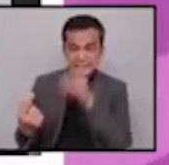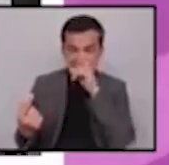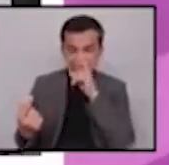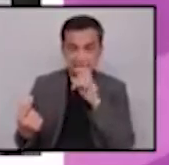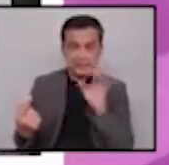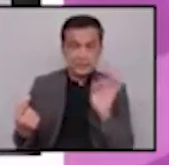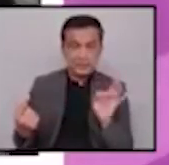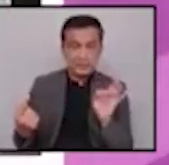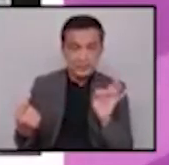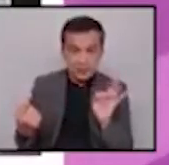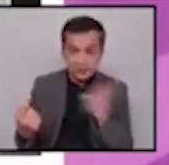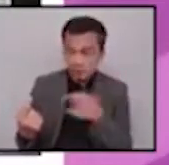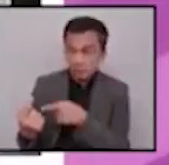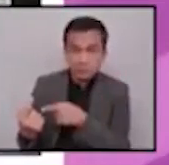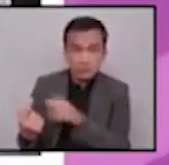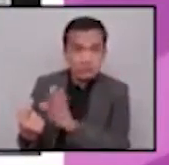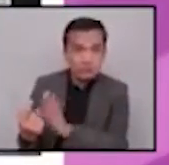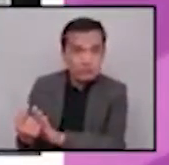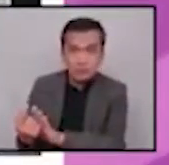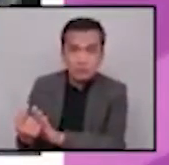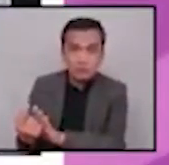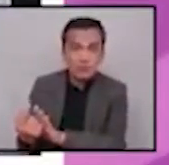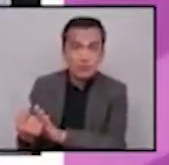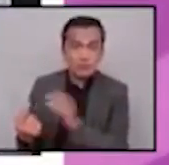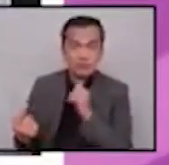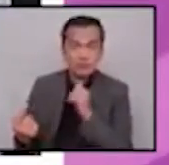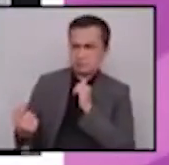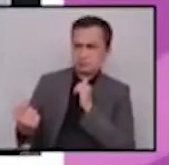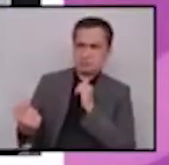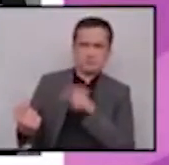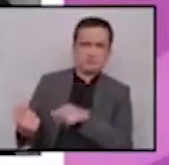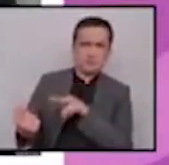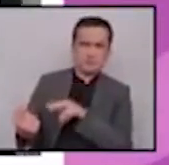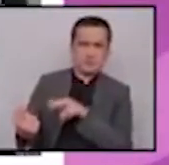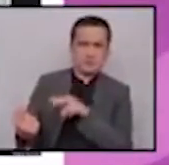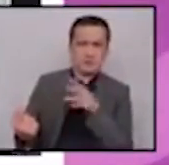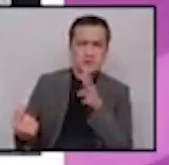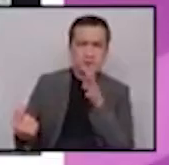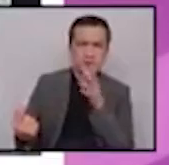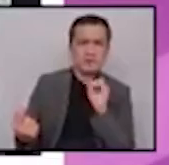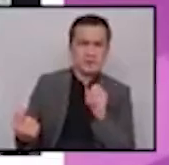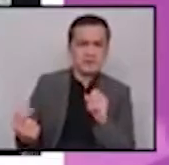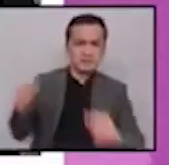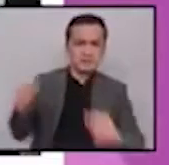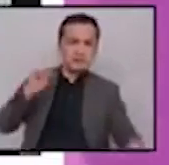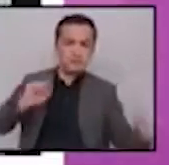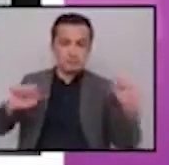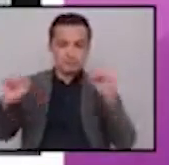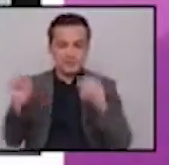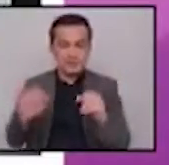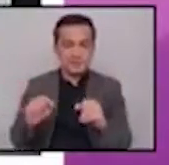ay hindi mo aakalain na si Mommy ay nakakatodo indak pa sa pagzuzumba.